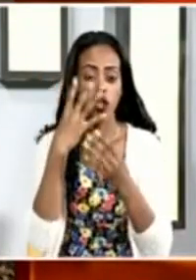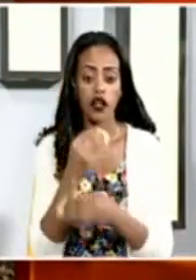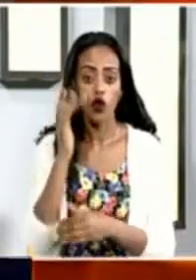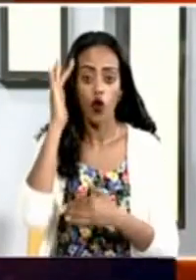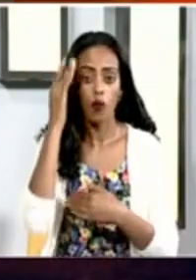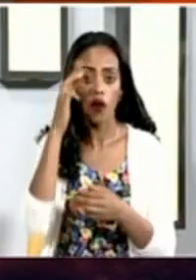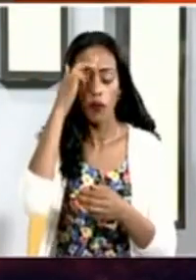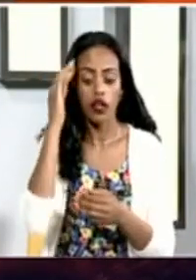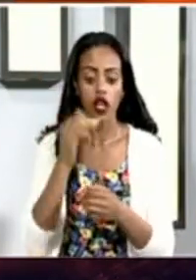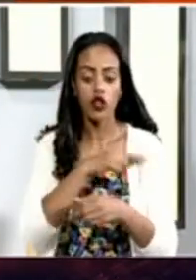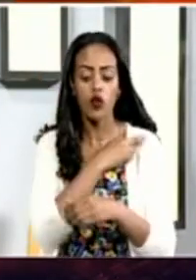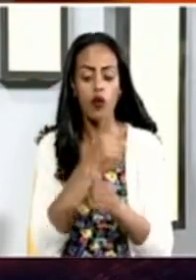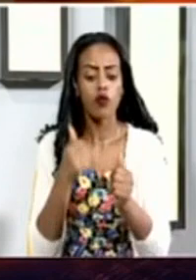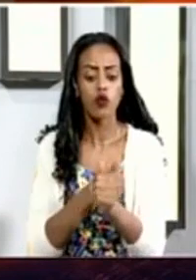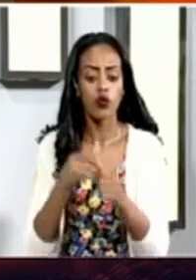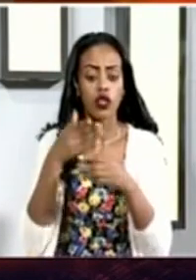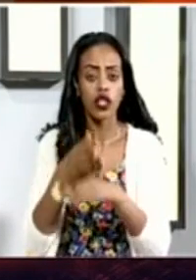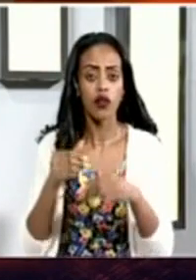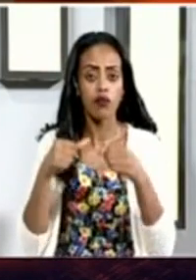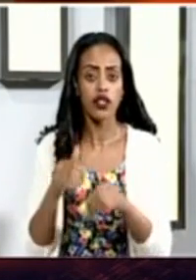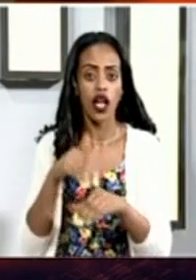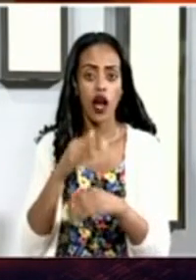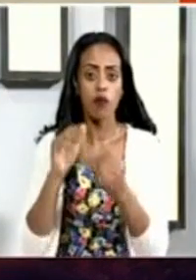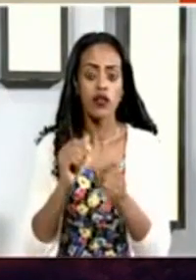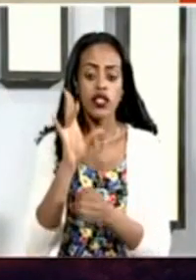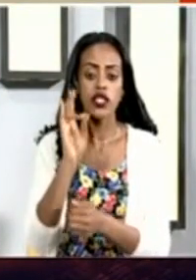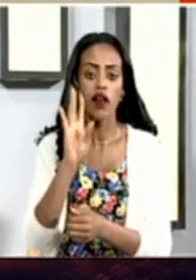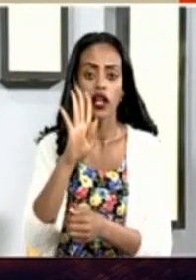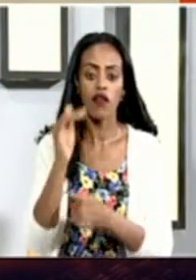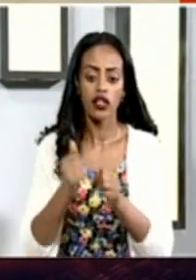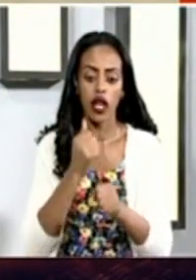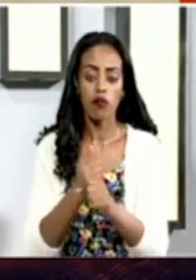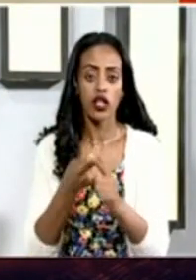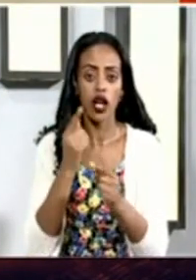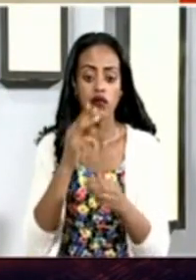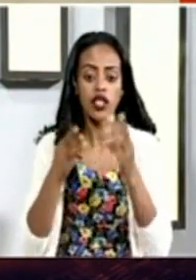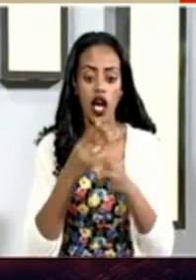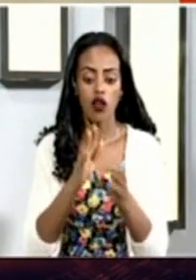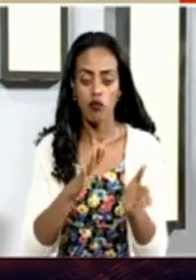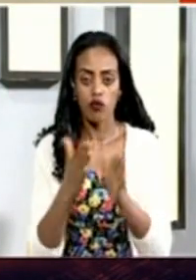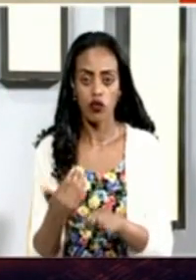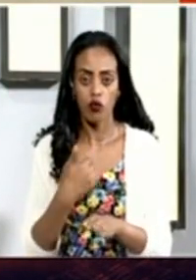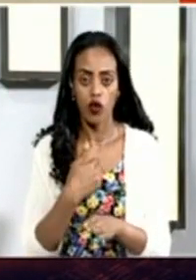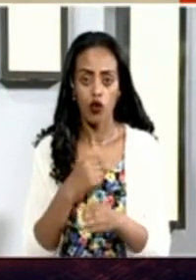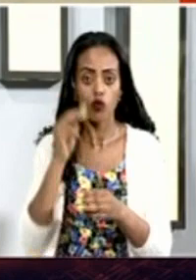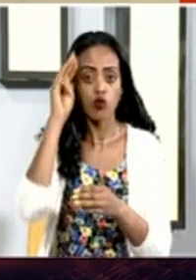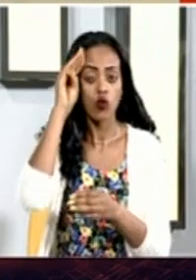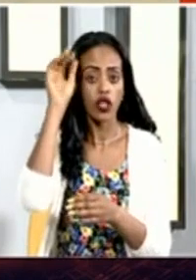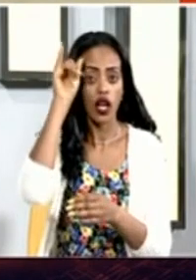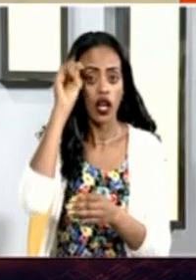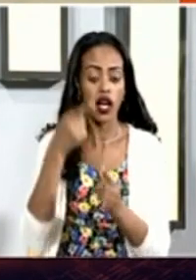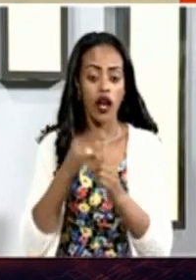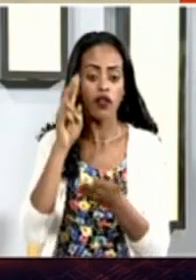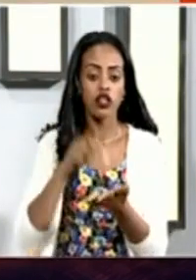ሕማም ምክንያት ሕክምንኦም ክከታተሉ ድሕሪ ምፅናሕ ኣብ መበል 74 ዓመቶም ካብዚ ዓለም ብሞት ተፈልዮም ኣለዉ። ሱልጣን ሃንፋሬ ኣሊሚራህ